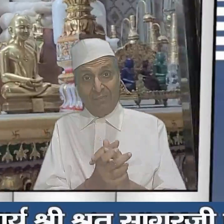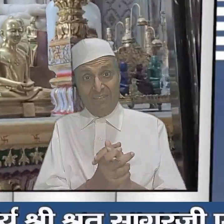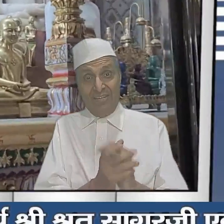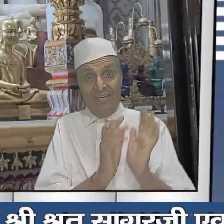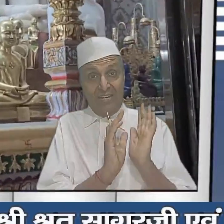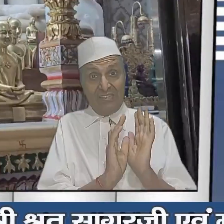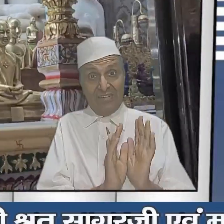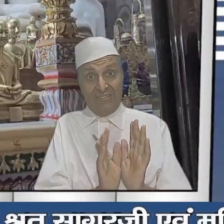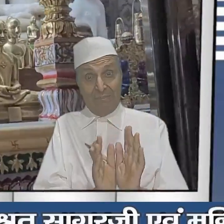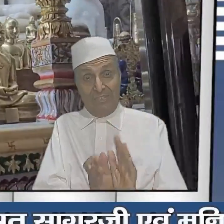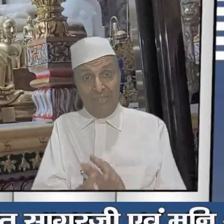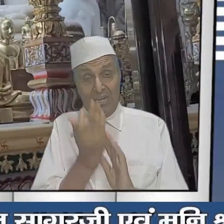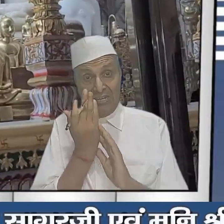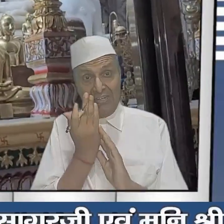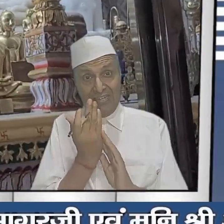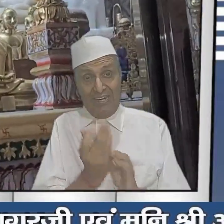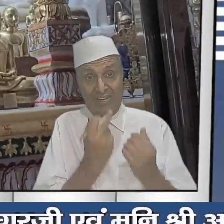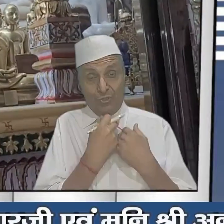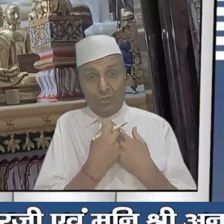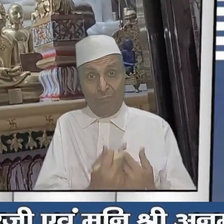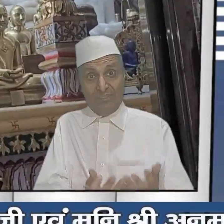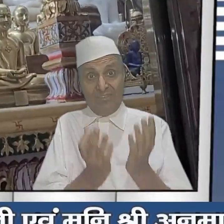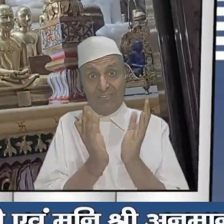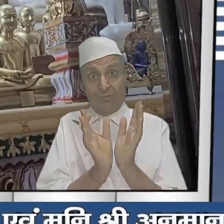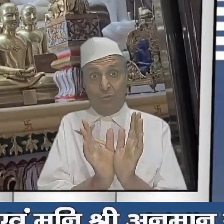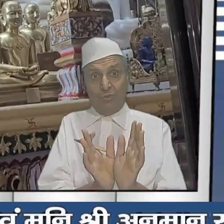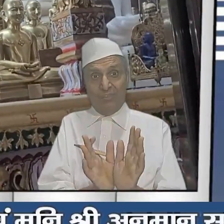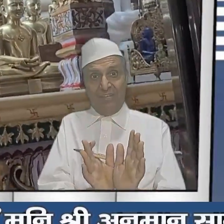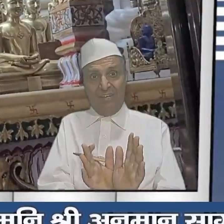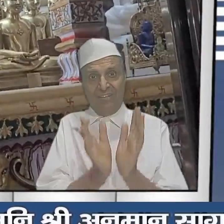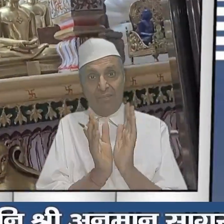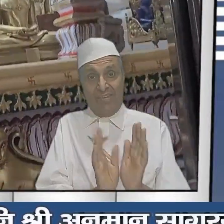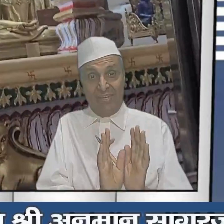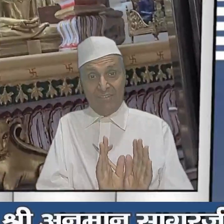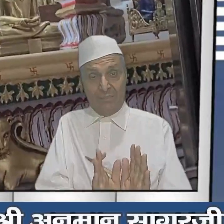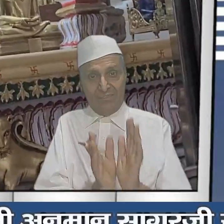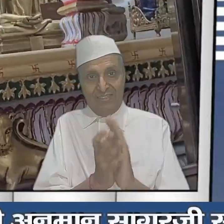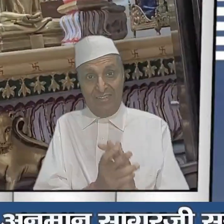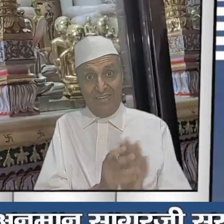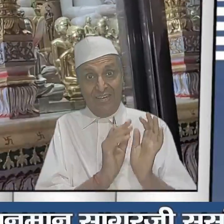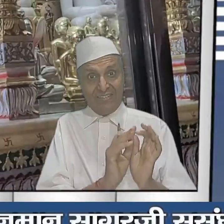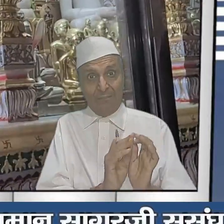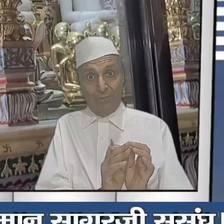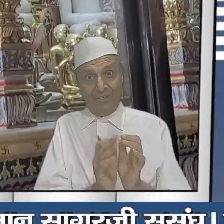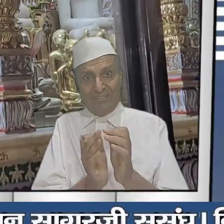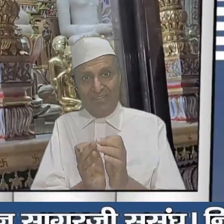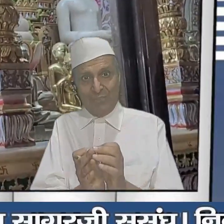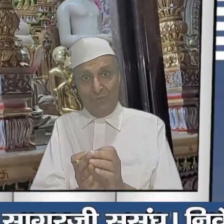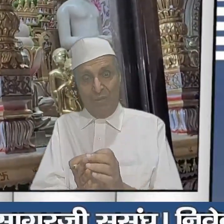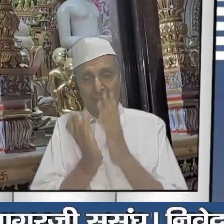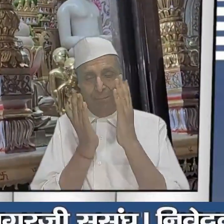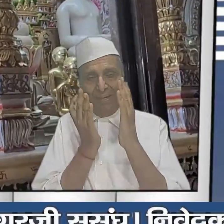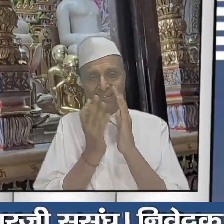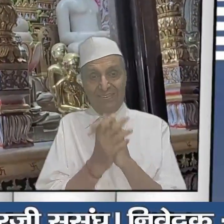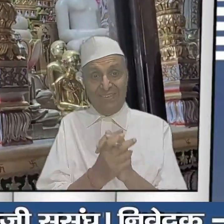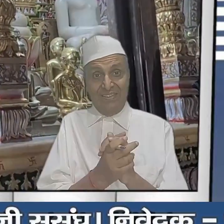का समय था, 1,000 राजा साथ में चले, अगर ये जा रहे हैं तो हम भी चलते हैं जरूर, कोई ना कोई कल्याण की बात है। सब चल दिए हसनापुर के सहेत वन